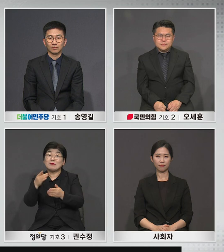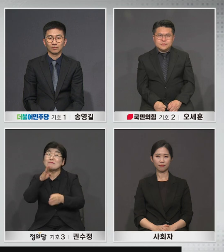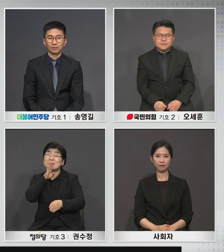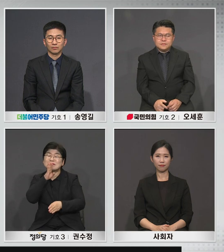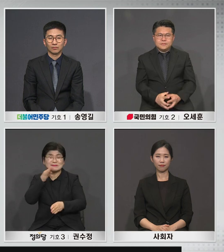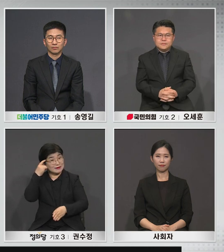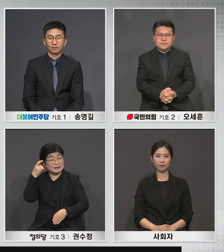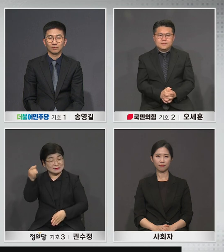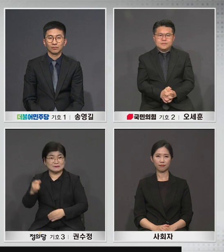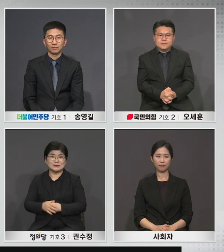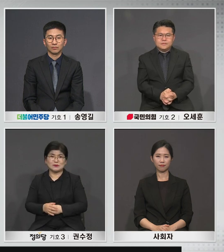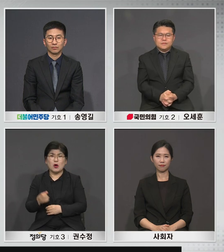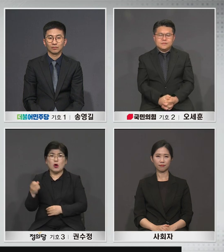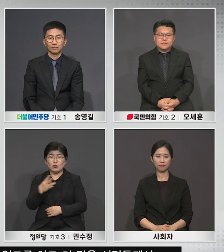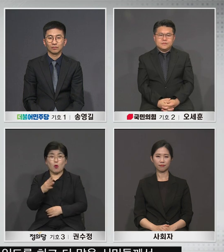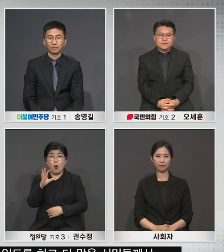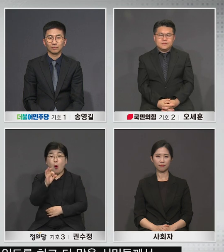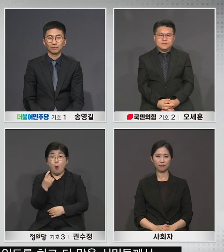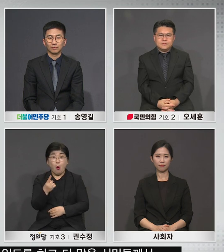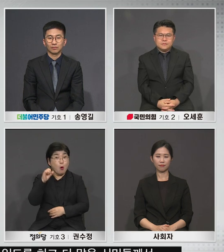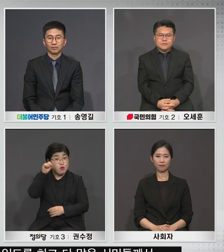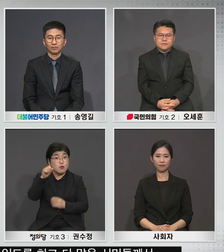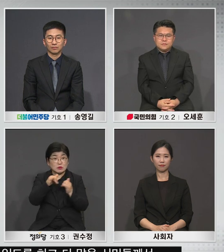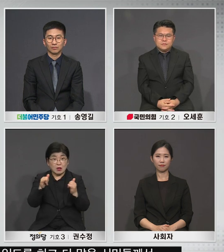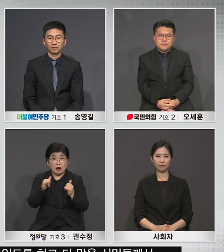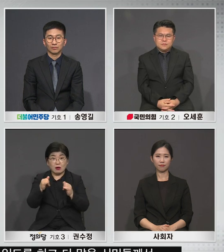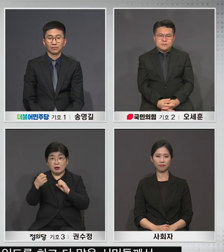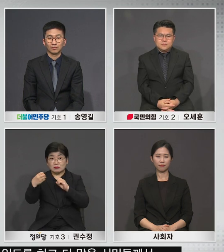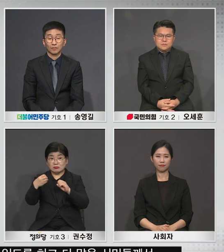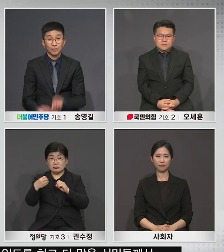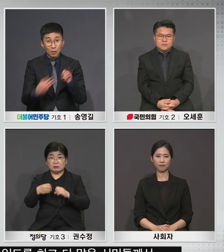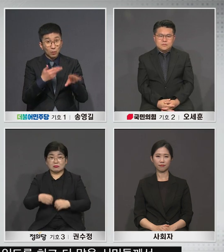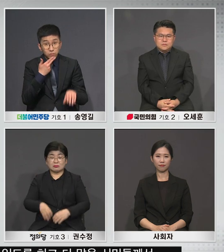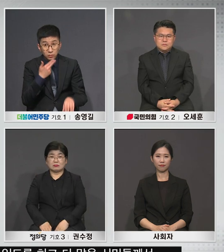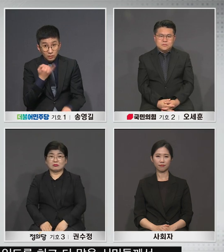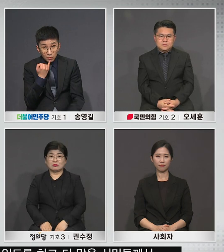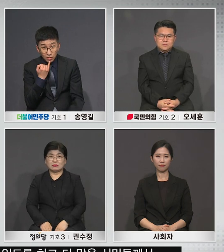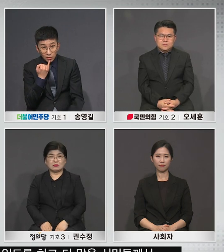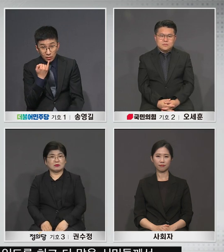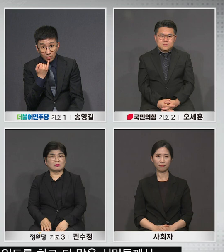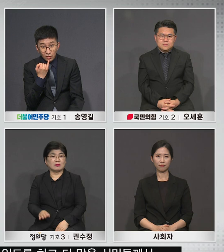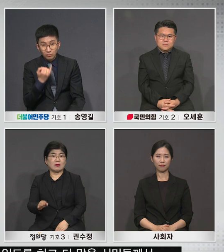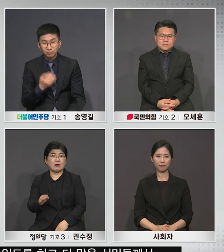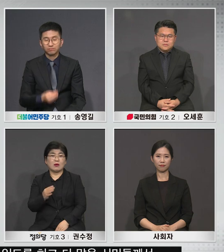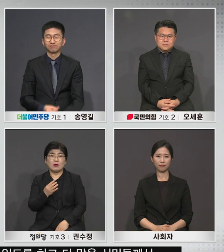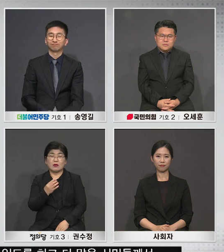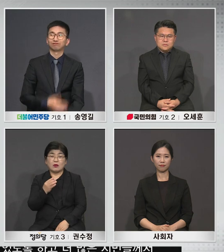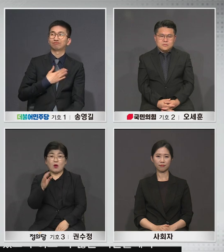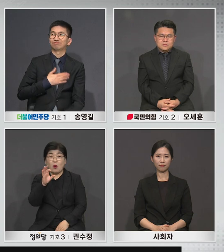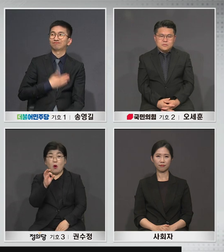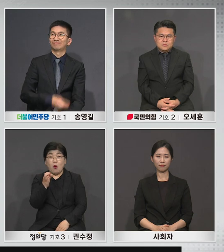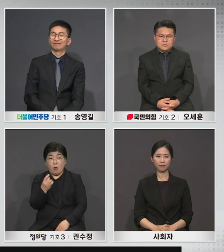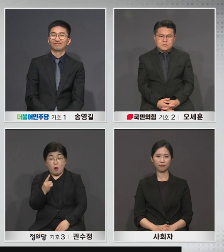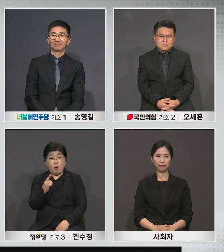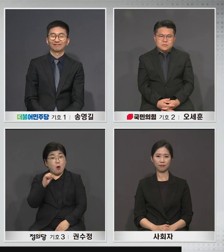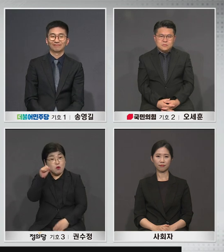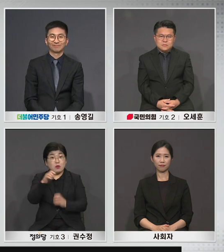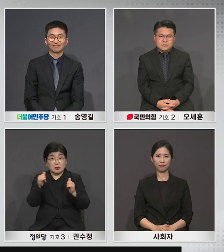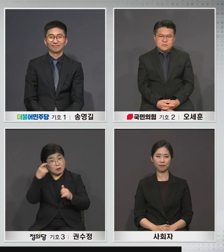관련해서 저는 또 오세훈 후보님께. 답변도 안 듣고 그냥 넘어가는 거예요? 네. 오세훈 후보님께 좀 질문을 드리도록 하겠습니다.